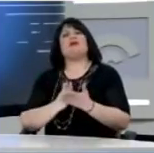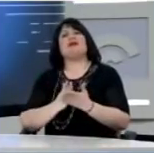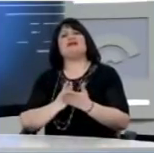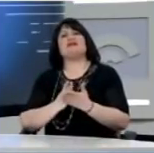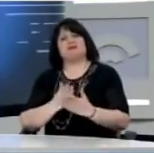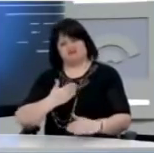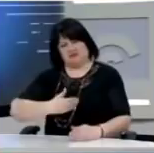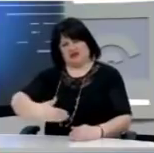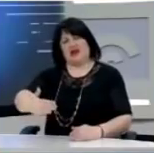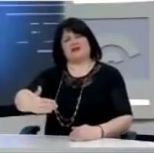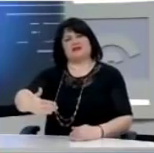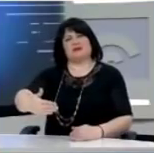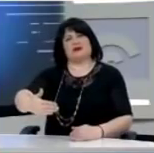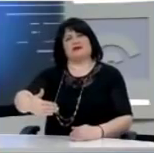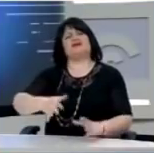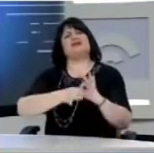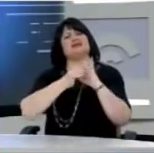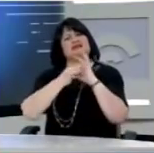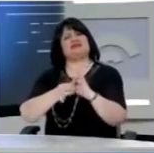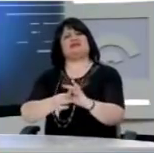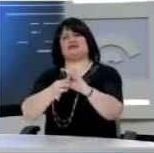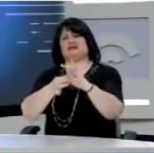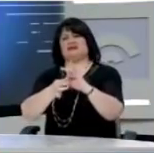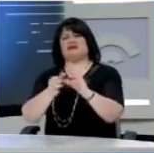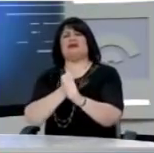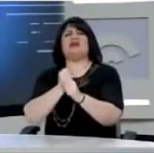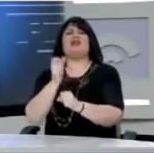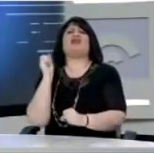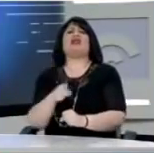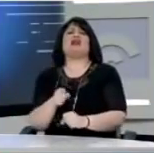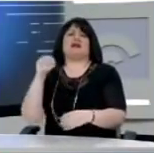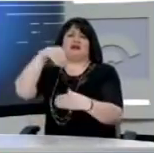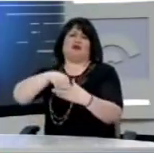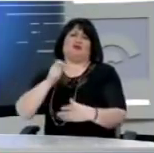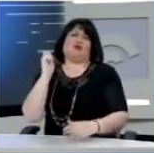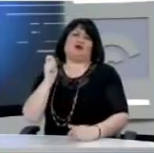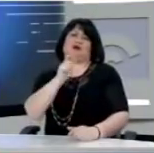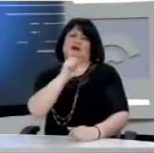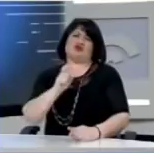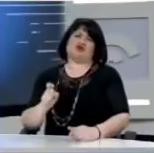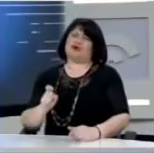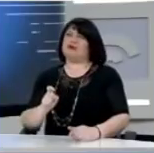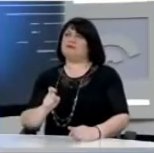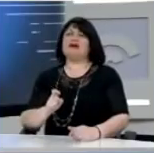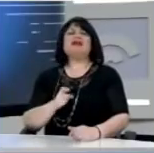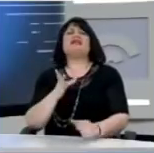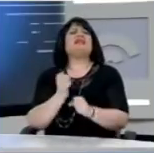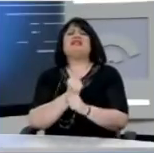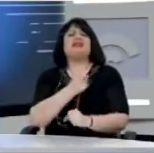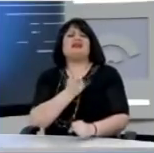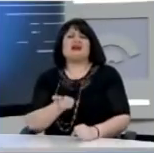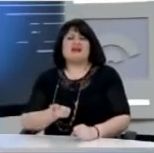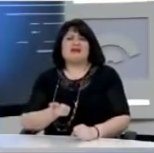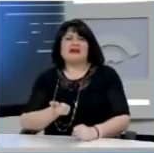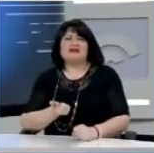είναι το επόμενο διάστημα να συνεχίζετε να δηλητηριάζετε την πολιτική ζωή του τόπου. Το μόνο που θα καταφέρετε είναι